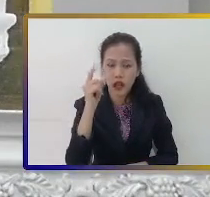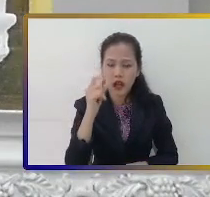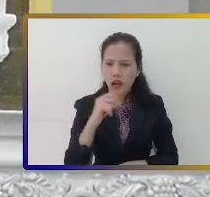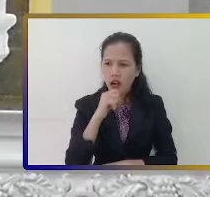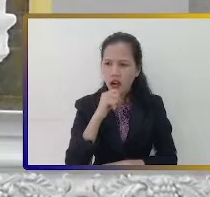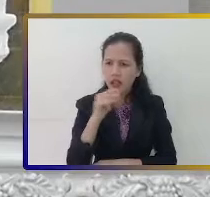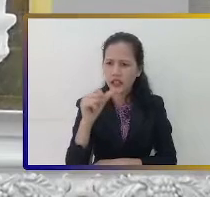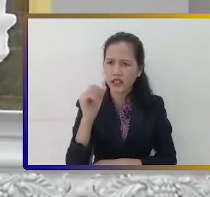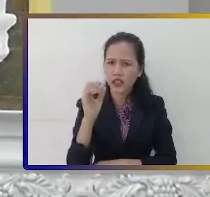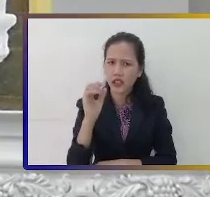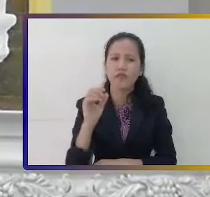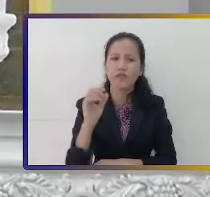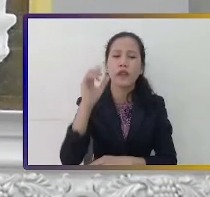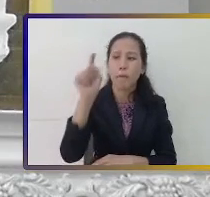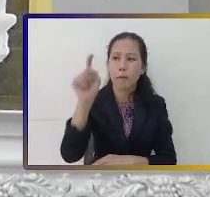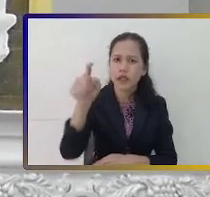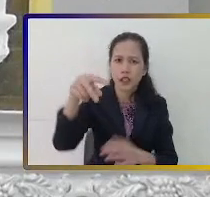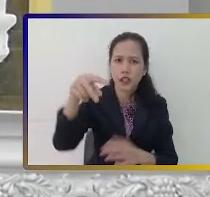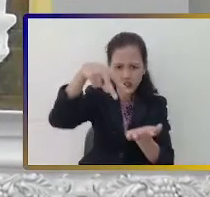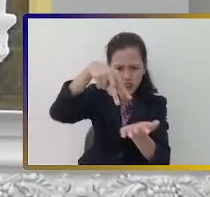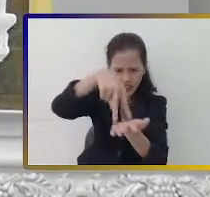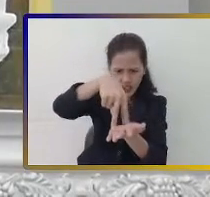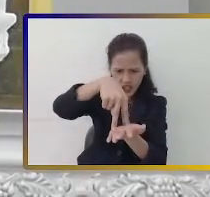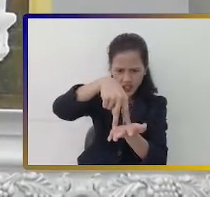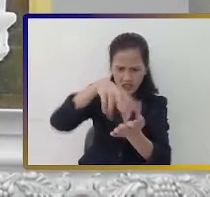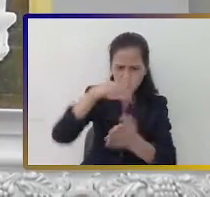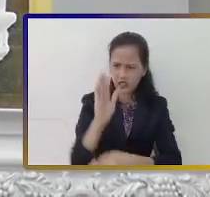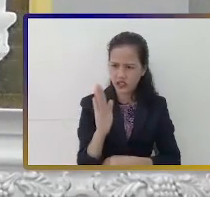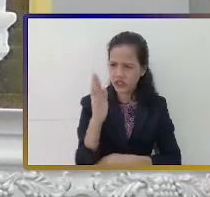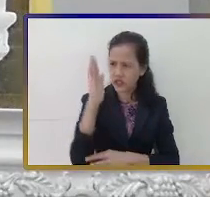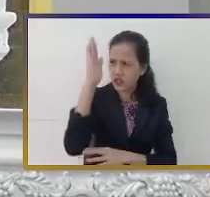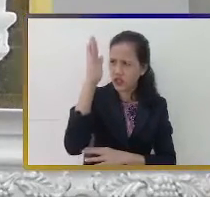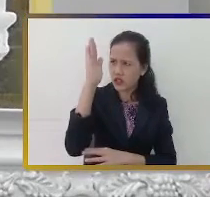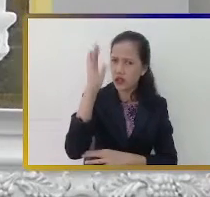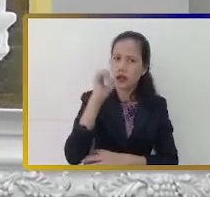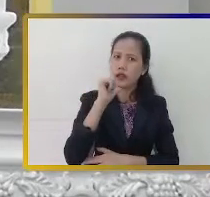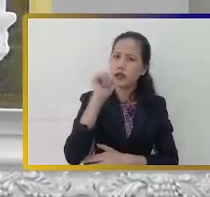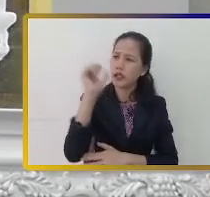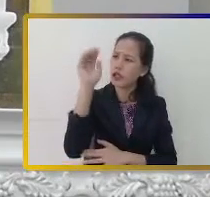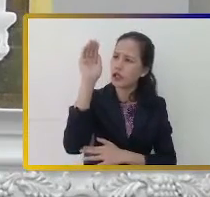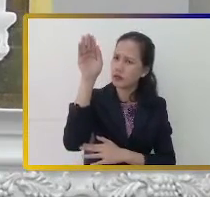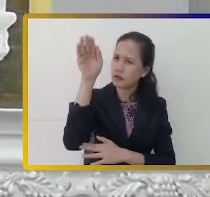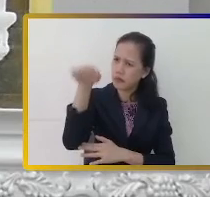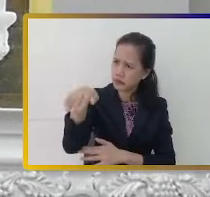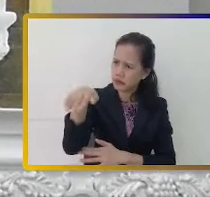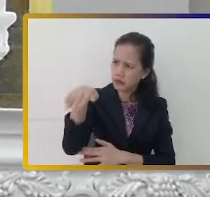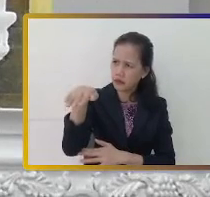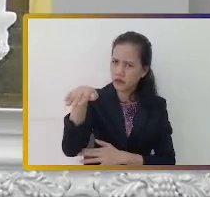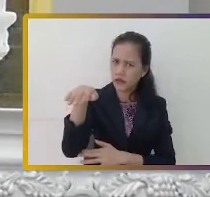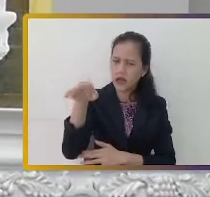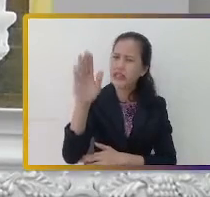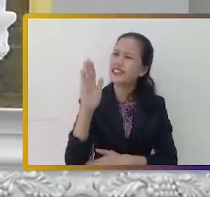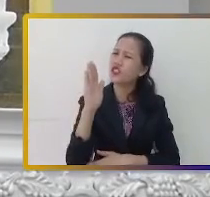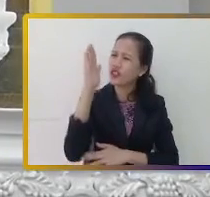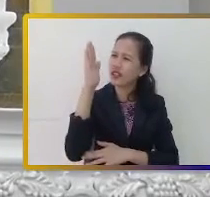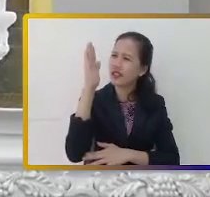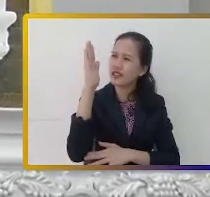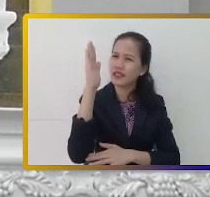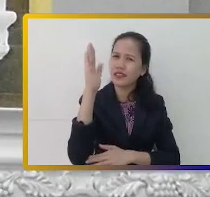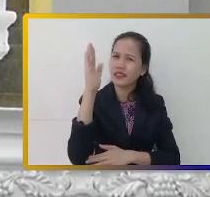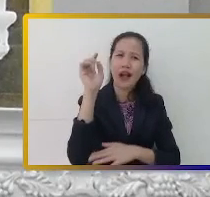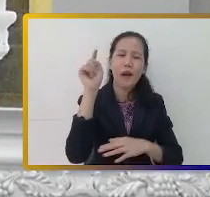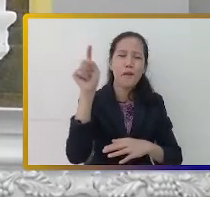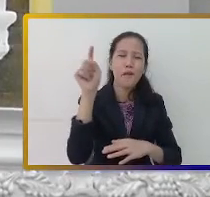Kung ako po ay naiinggit, kapatid, dapat malaman niyo po yung inggit ko po sa inyo. Na ano po yan? Ang routine po ninyo, kapatid,